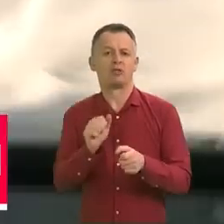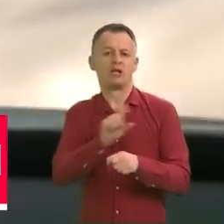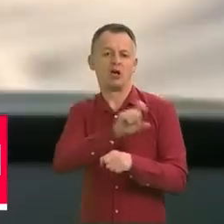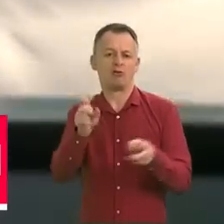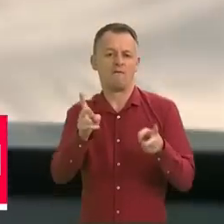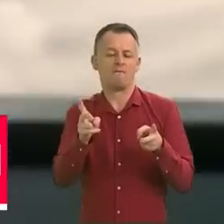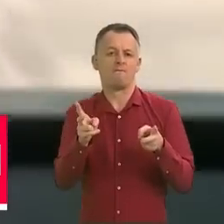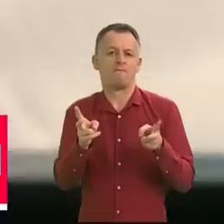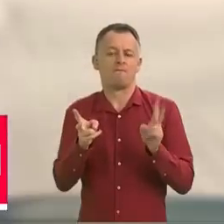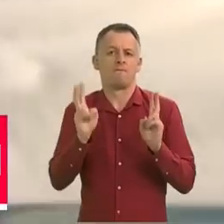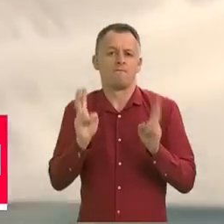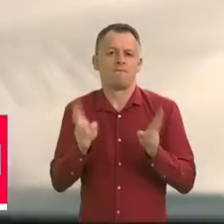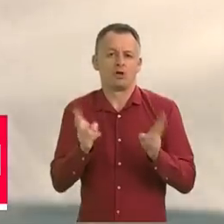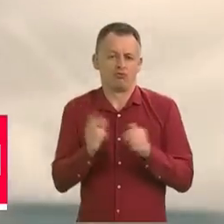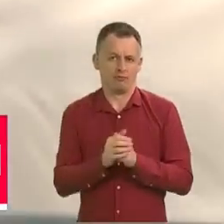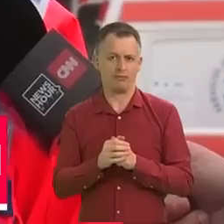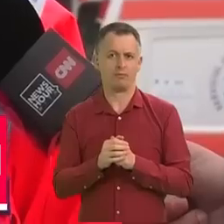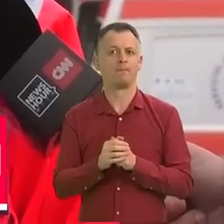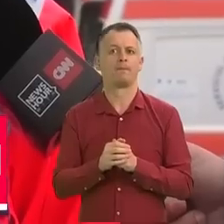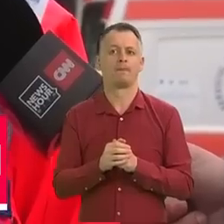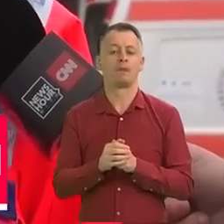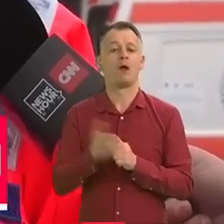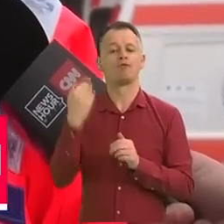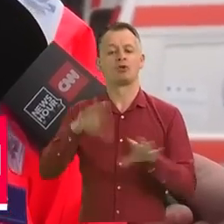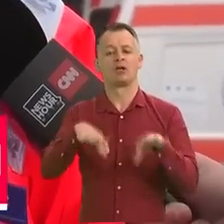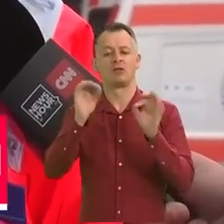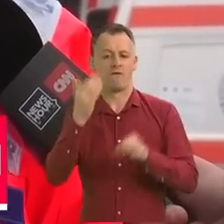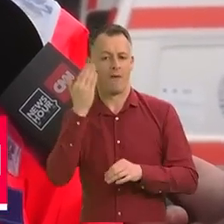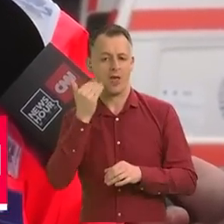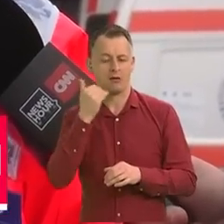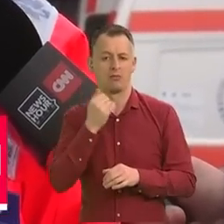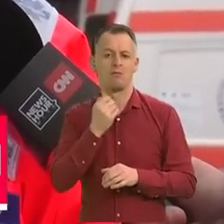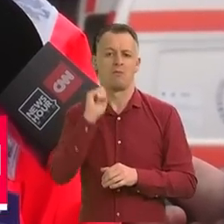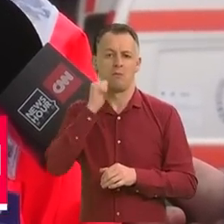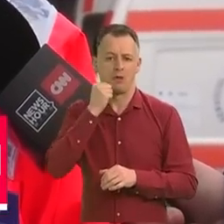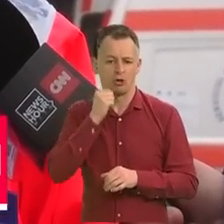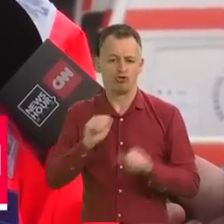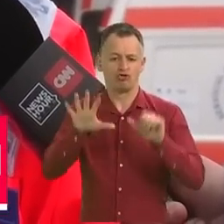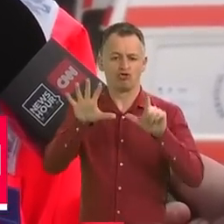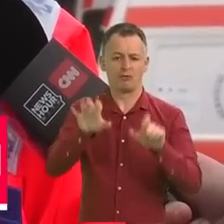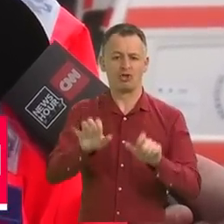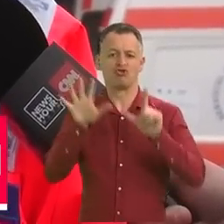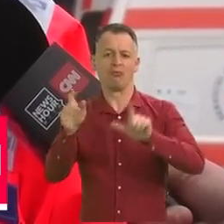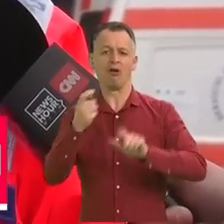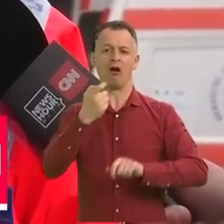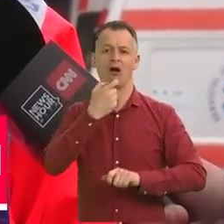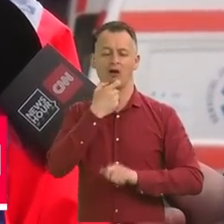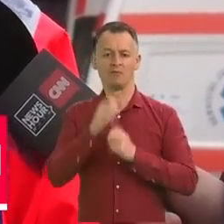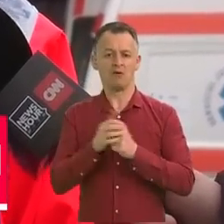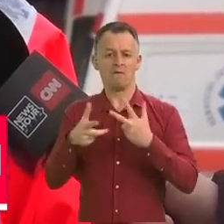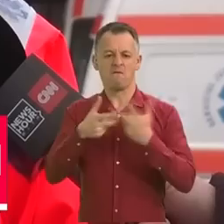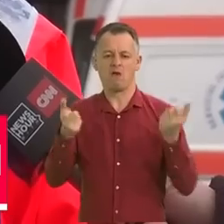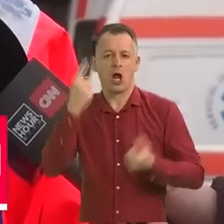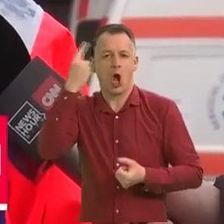medicii au preluat-o de urgență pe femeie cu ambulanță. A fost găsită o femeie în vârstă de 77 de ani,